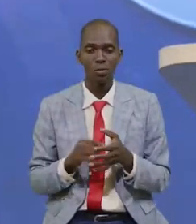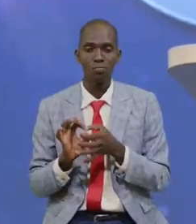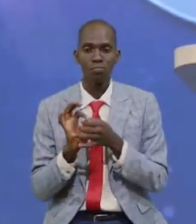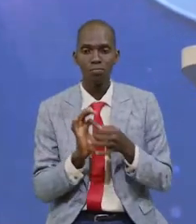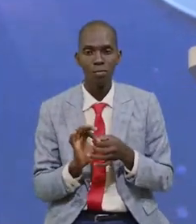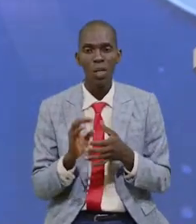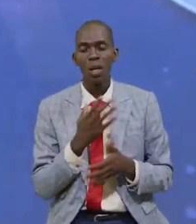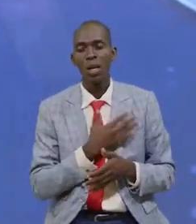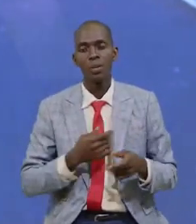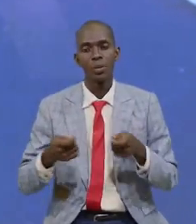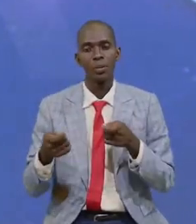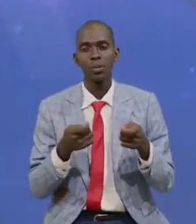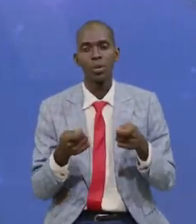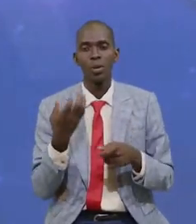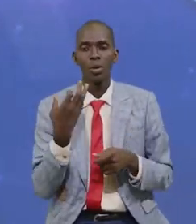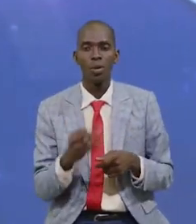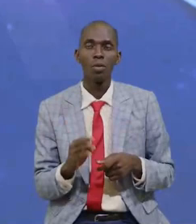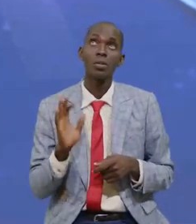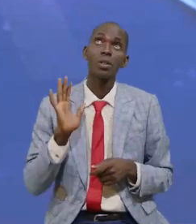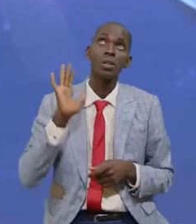et à ce contrôle de sa